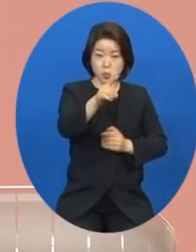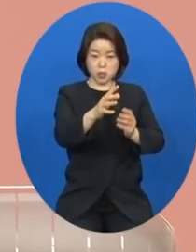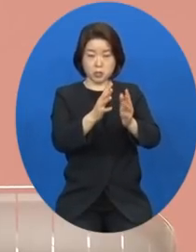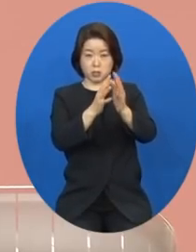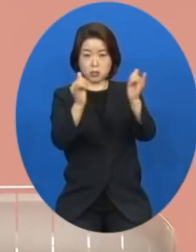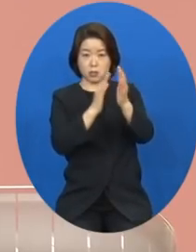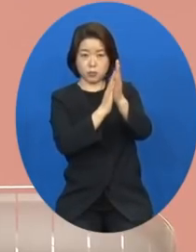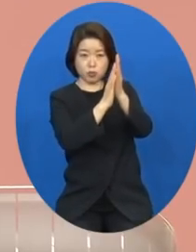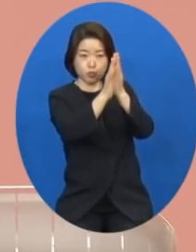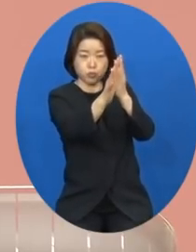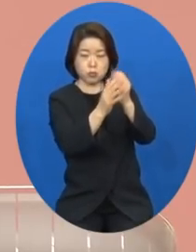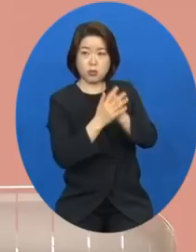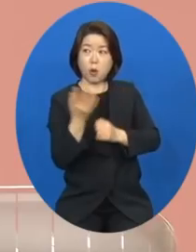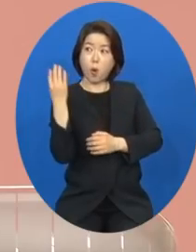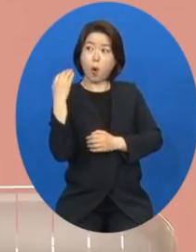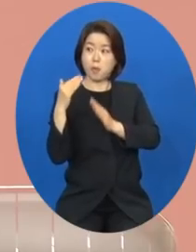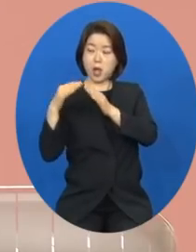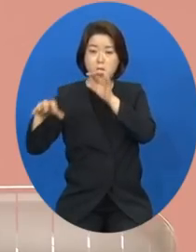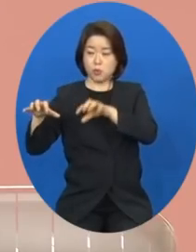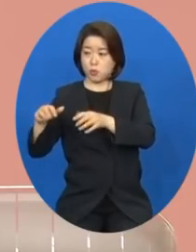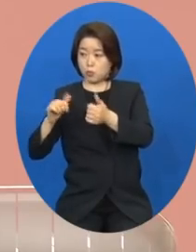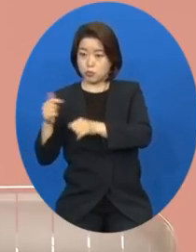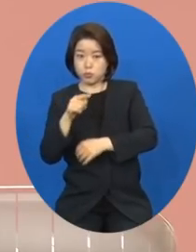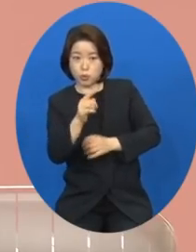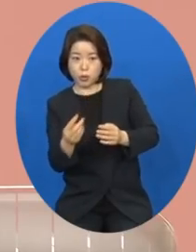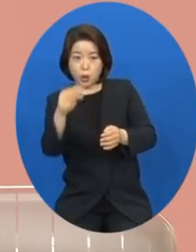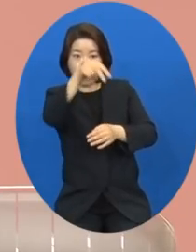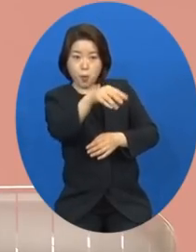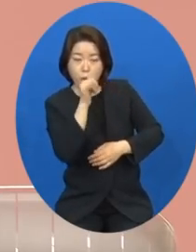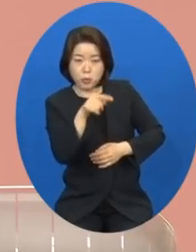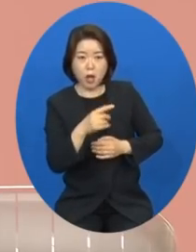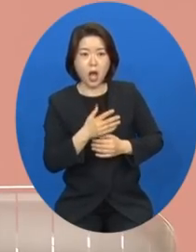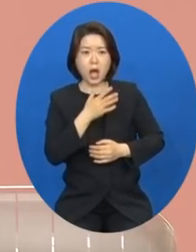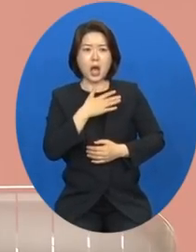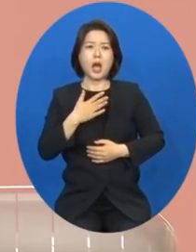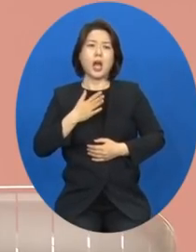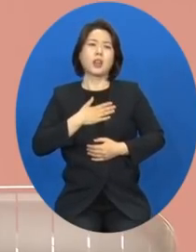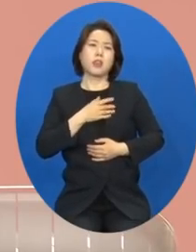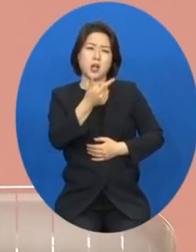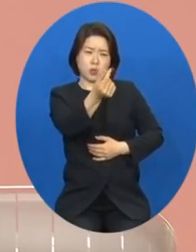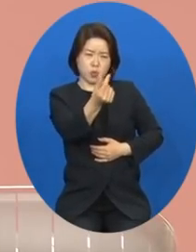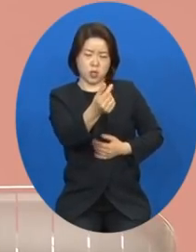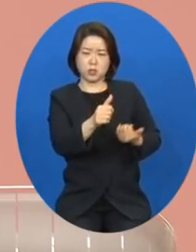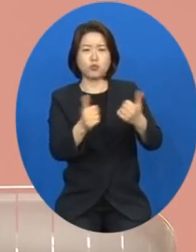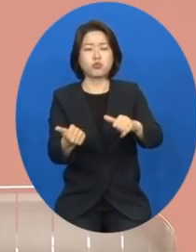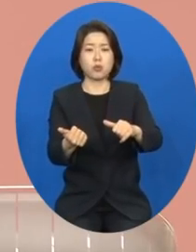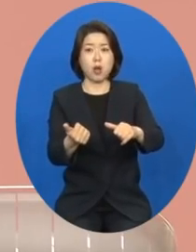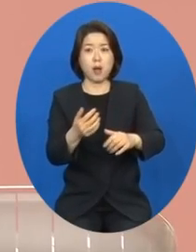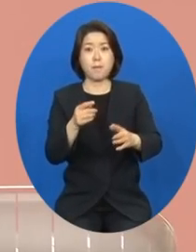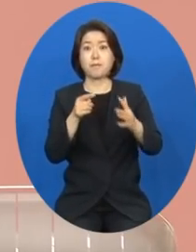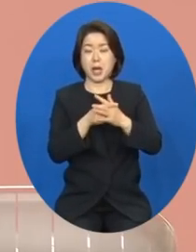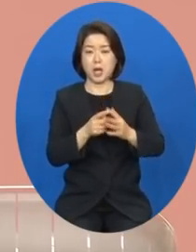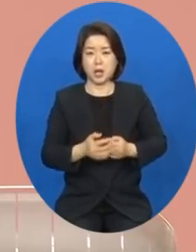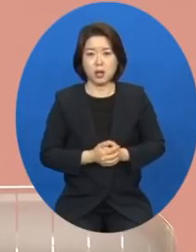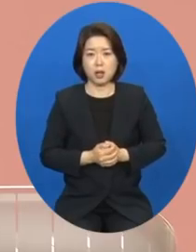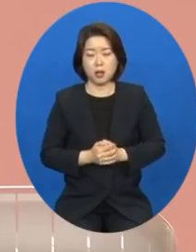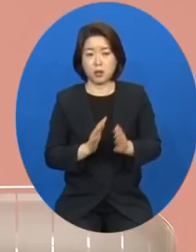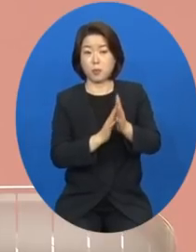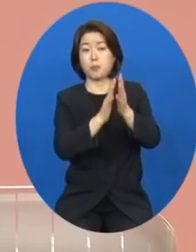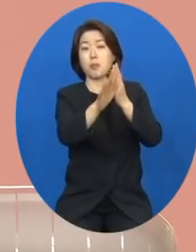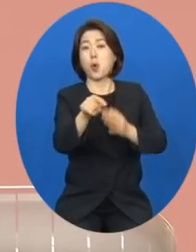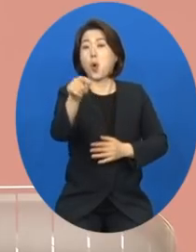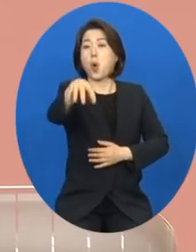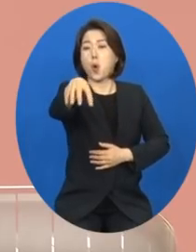얼마전 우리 동네에서 죽음 그 사람들 거기서 있어 아 내가 죽었구나 바로 알아야 됩니다 근데 그 줄의 맨 앞에는